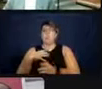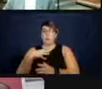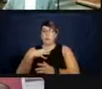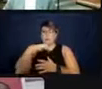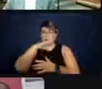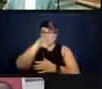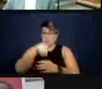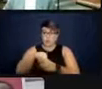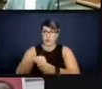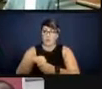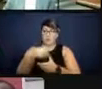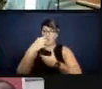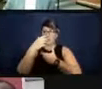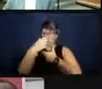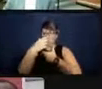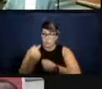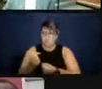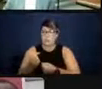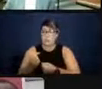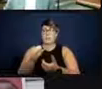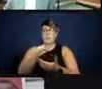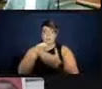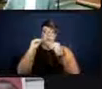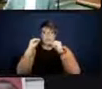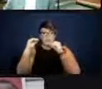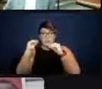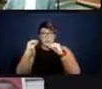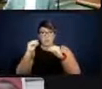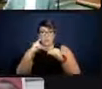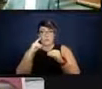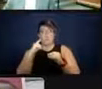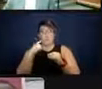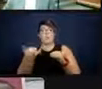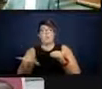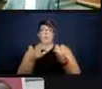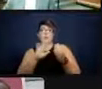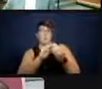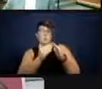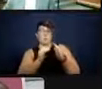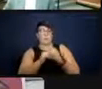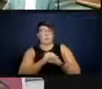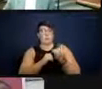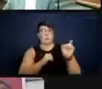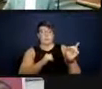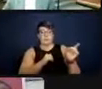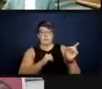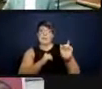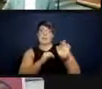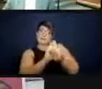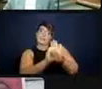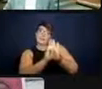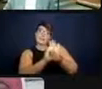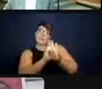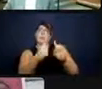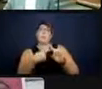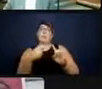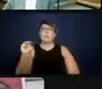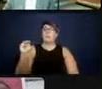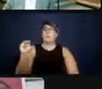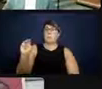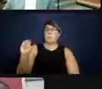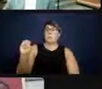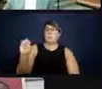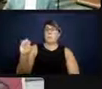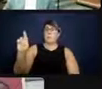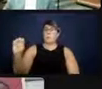نحن طلابنا يشاركون أيضا بطريقة عملية في المجتمعات، وماريان هنا ستقدم